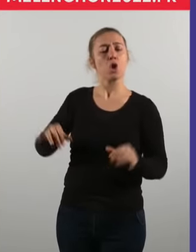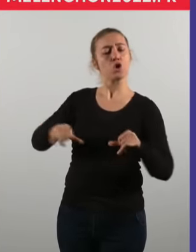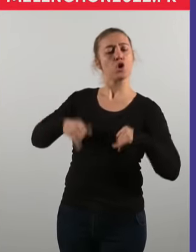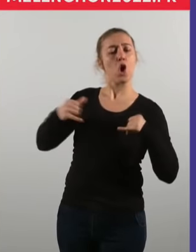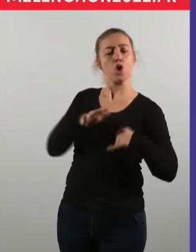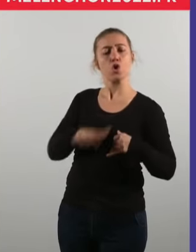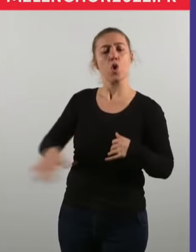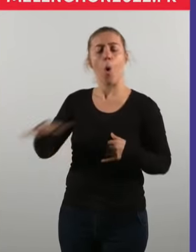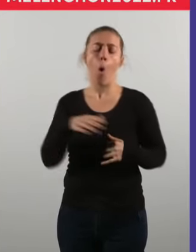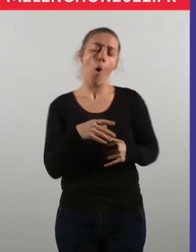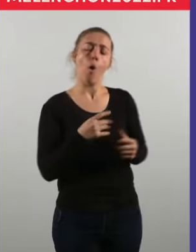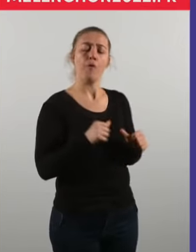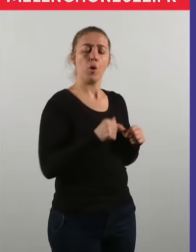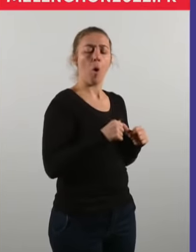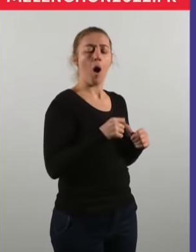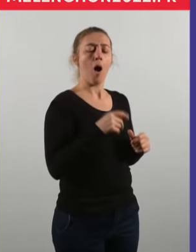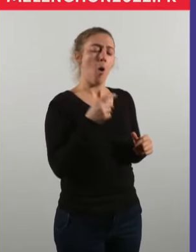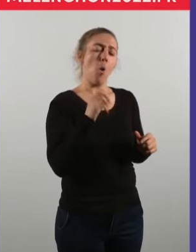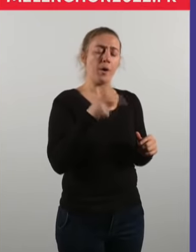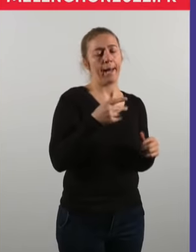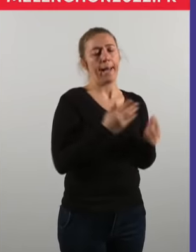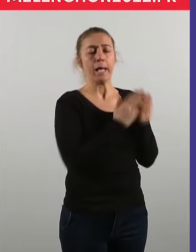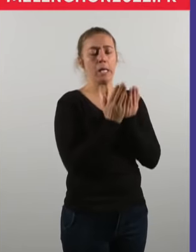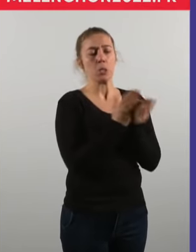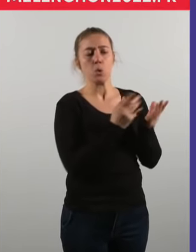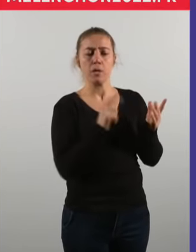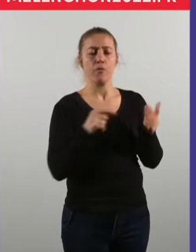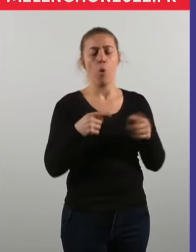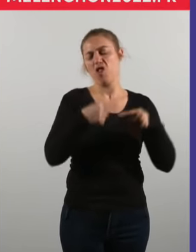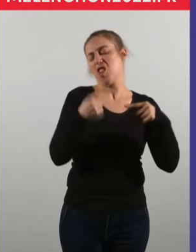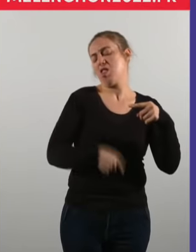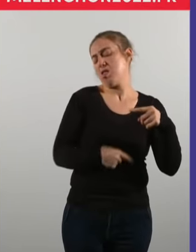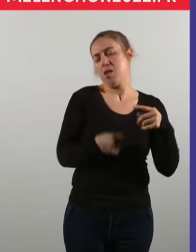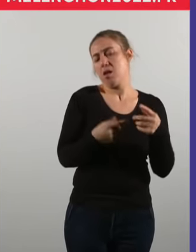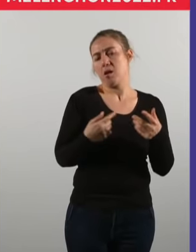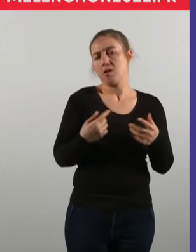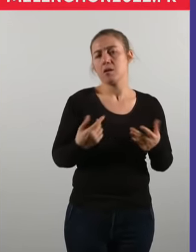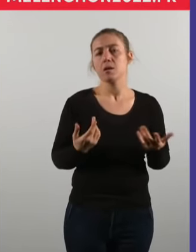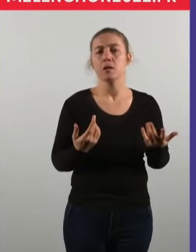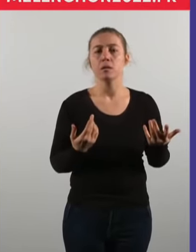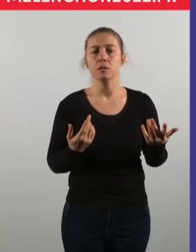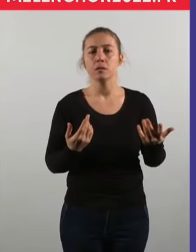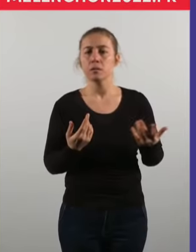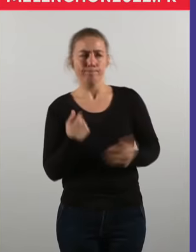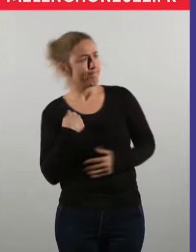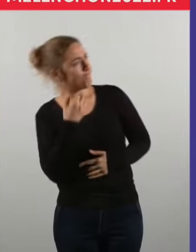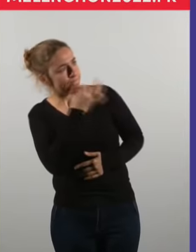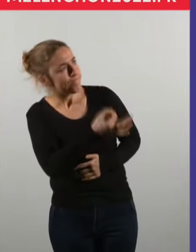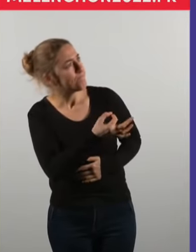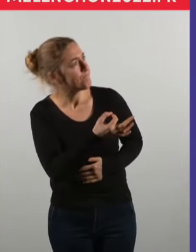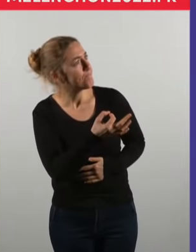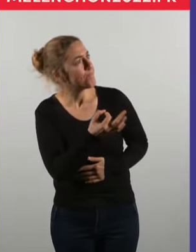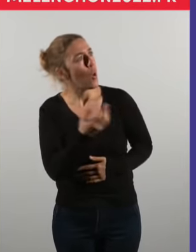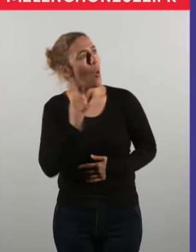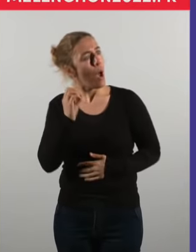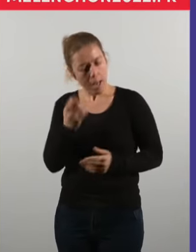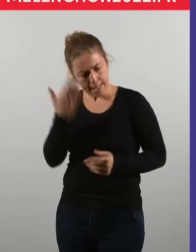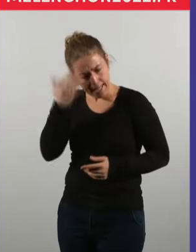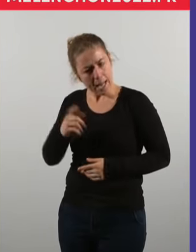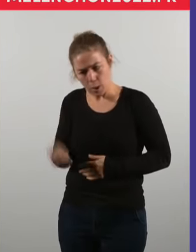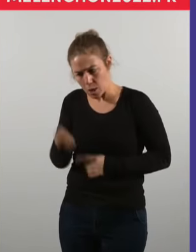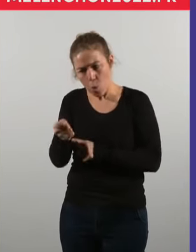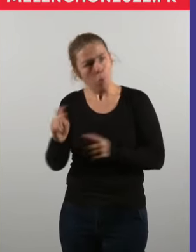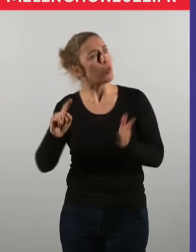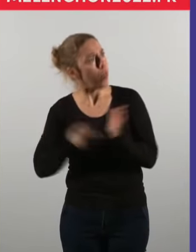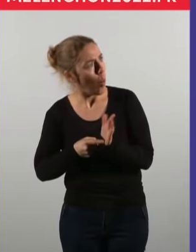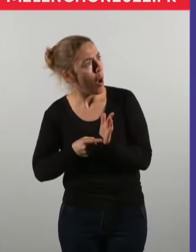de s'endetter pour financer ses propres études, qu'il est plus que jamais nécessaire de réaffirmer que l'éducation est un droit